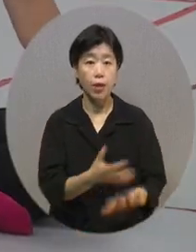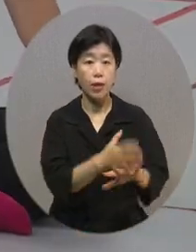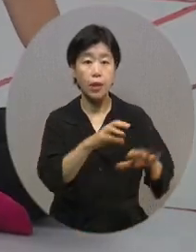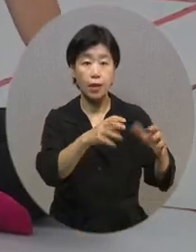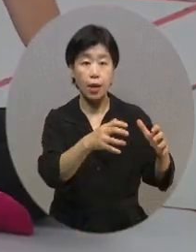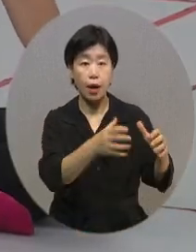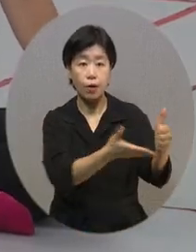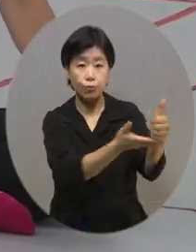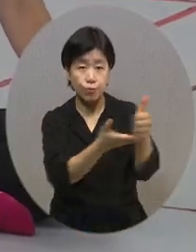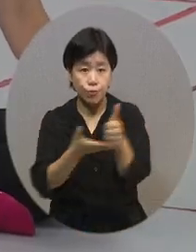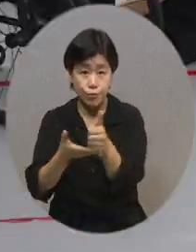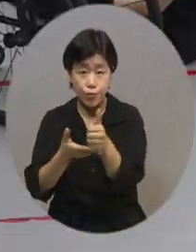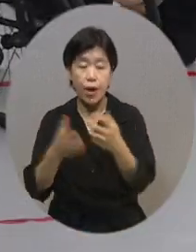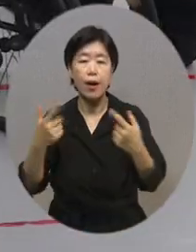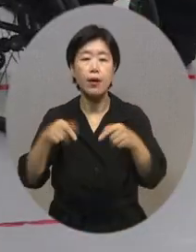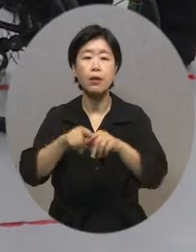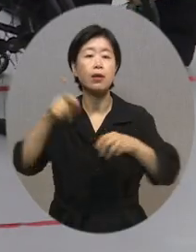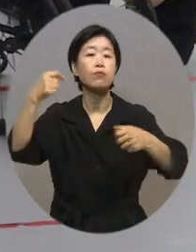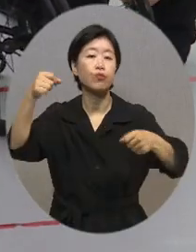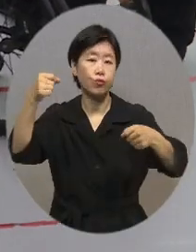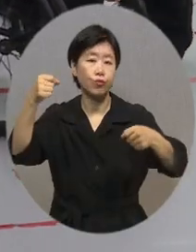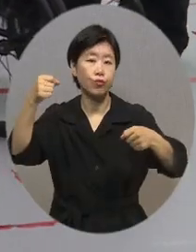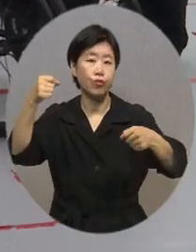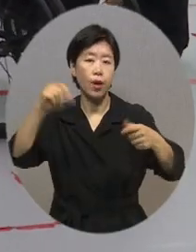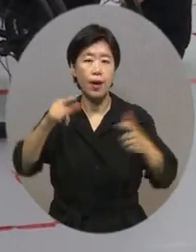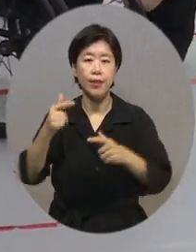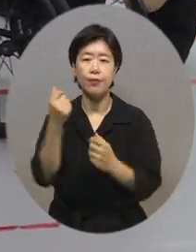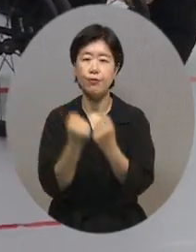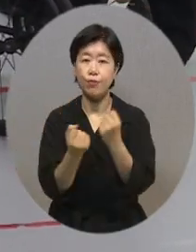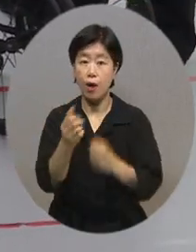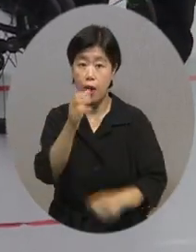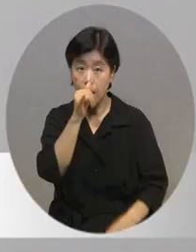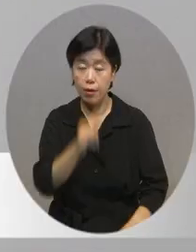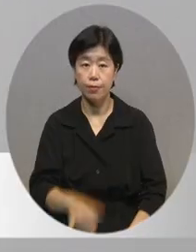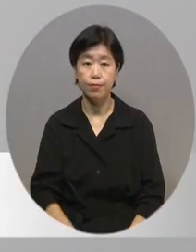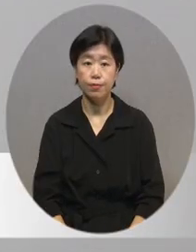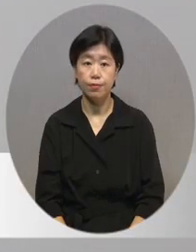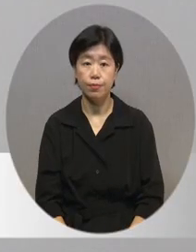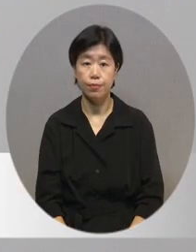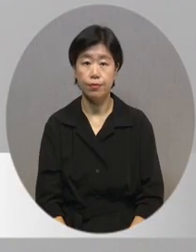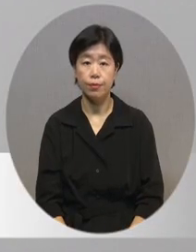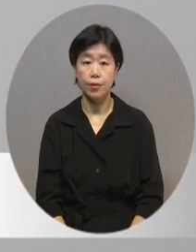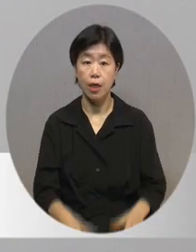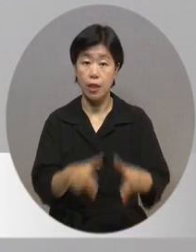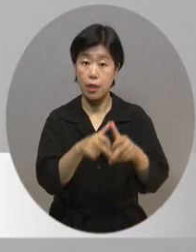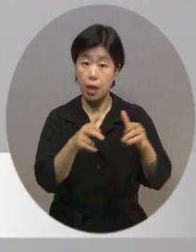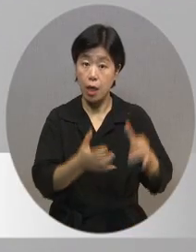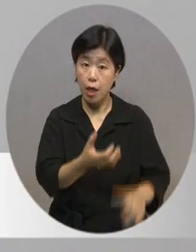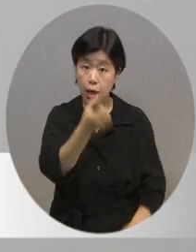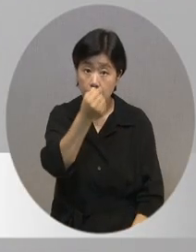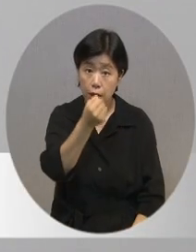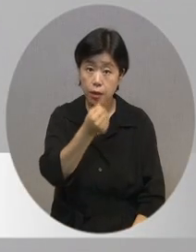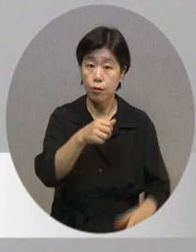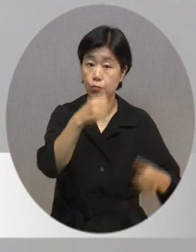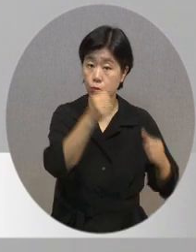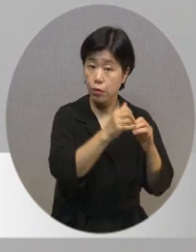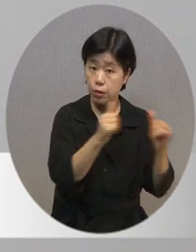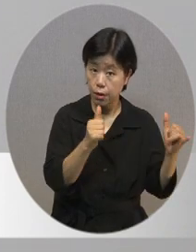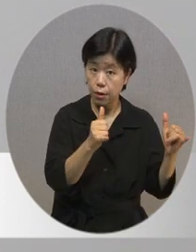안무가와 함께하는 댄스 워크숍이 축제의 시작을 알렸습니다. Dancers with disabilities